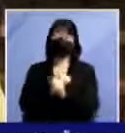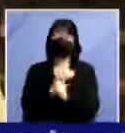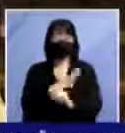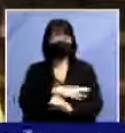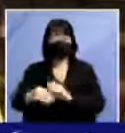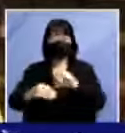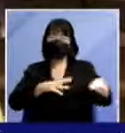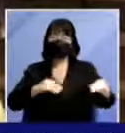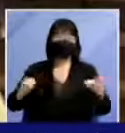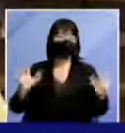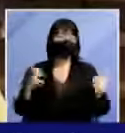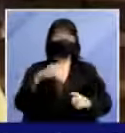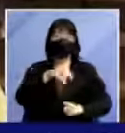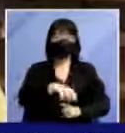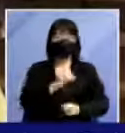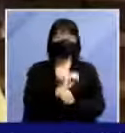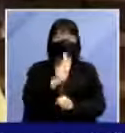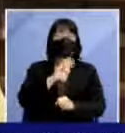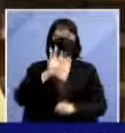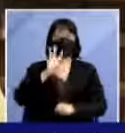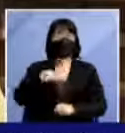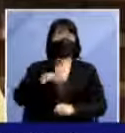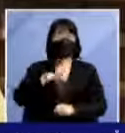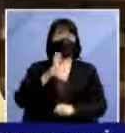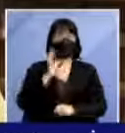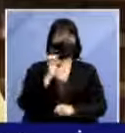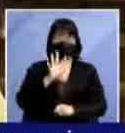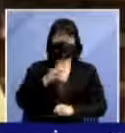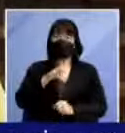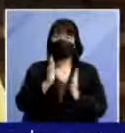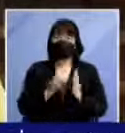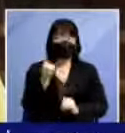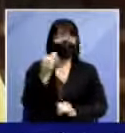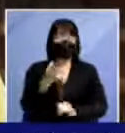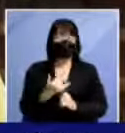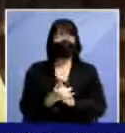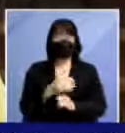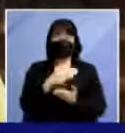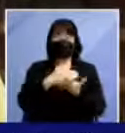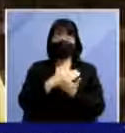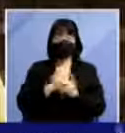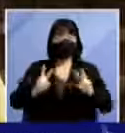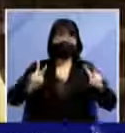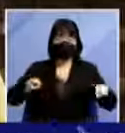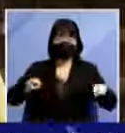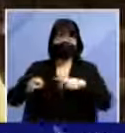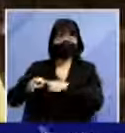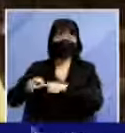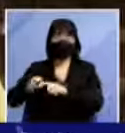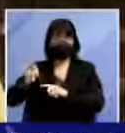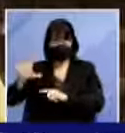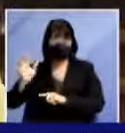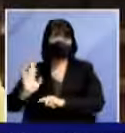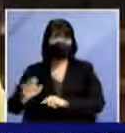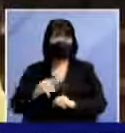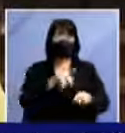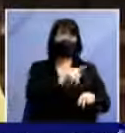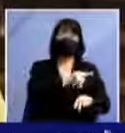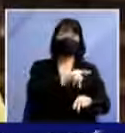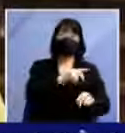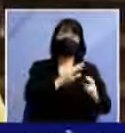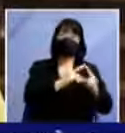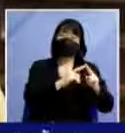นื่องจากโรงงานครับมีพนักงานมากกว่า 4,000 คนโดยครึ่งหนึ่งนะครับประมาณ 2,000 คนเนี่ยเป็นชาวจังหวัดพิษณุโลกอีกครึ่งหนึ่งเป็นพนักงาน